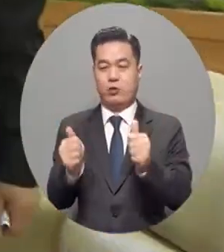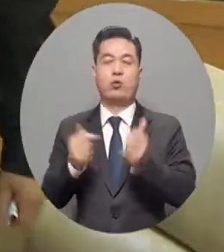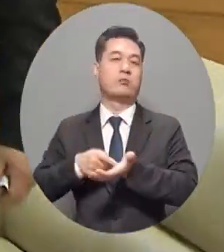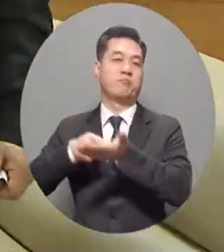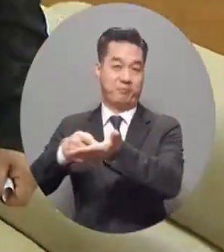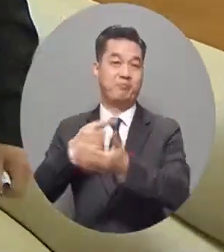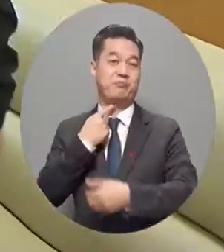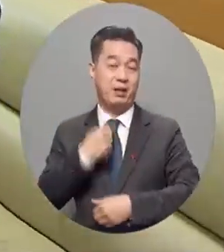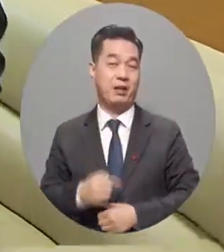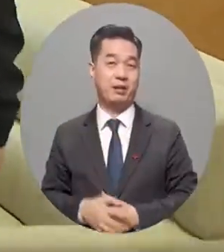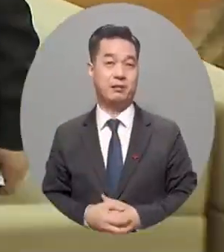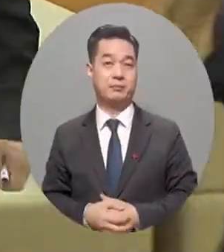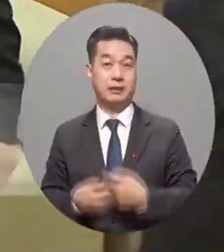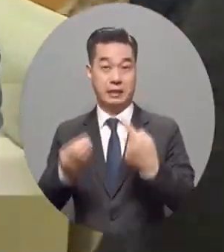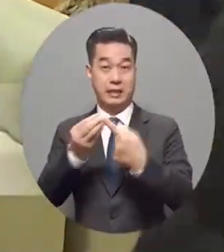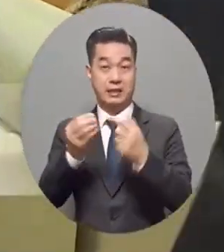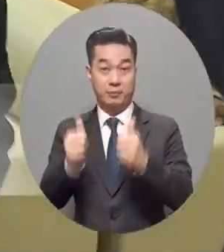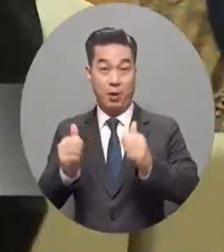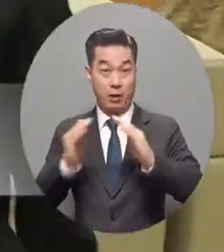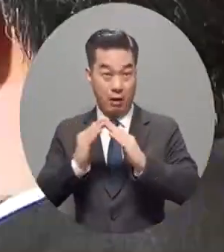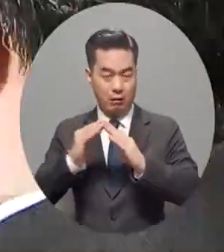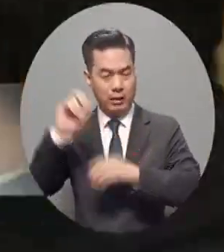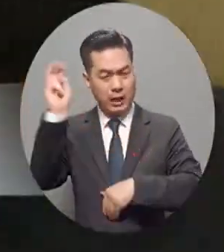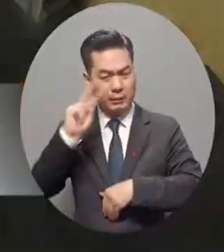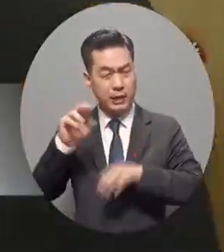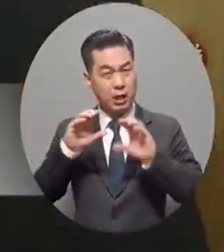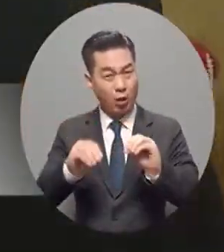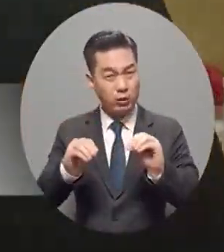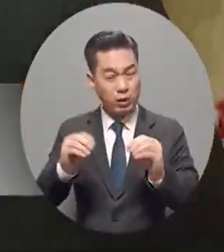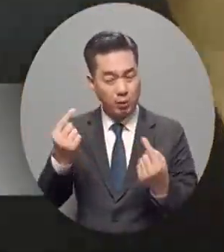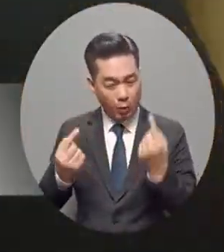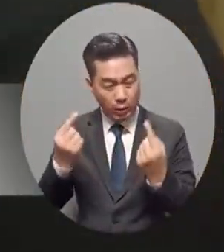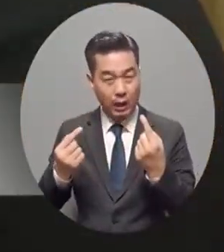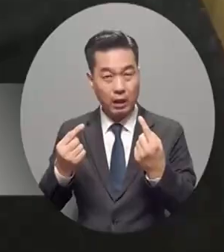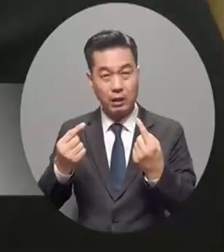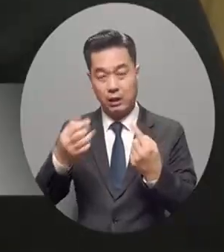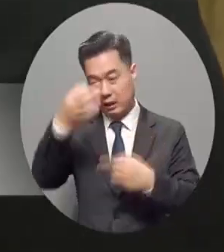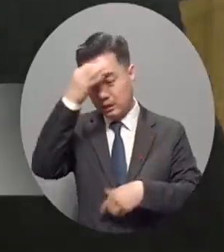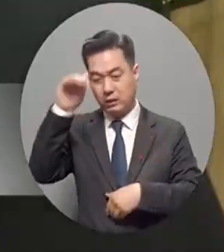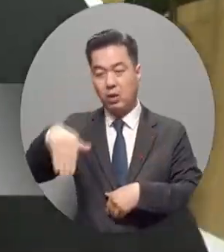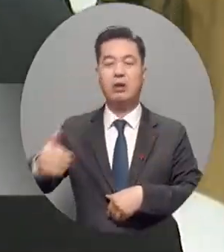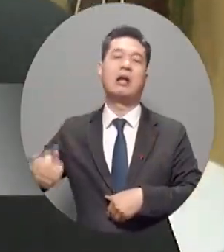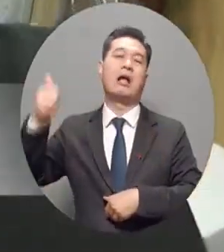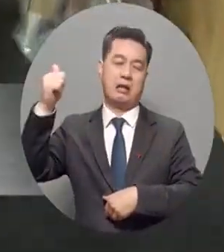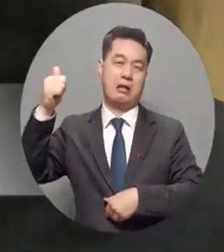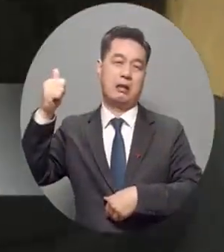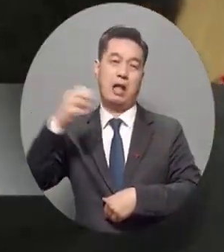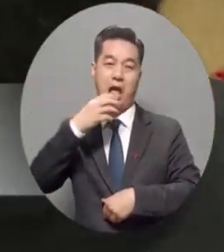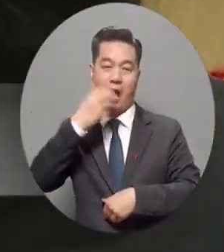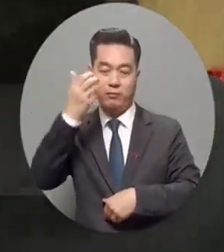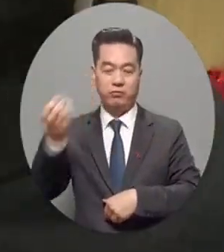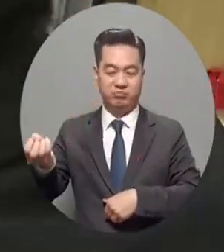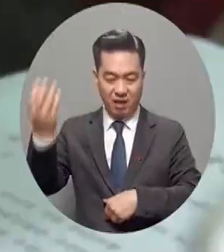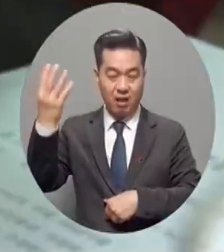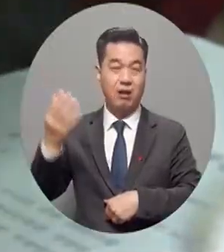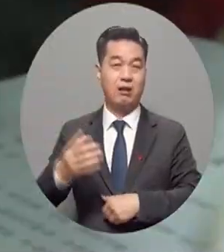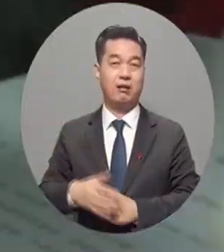냈습니다. 1심 법원은 갑자기 꺼지는 것보다 성능이 떨어지는 게 낫다며 애플 손을